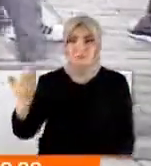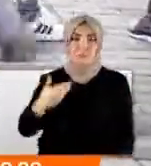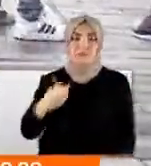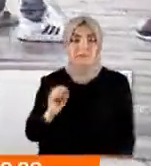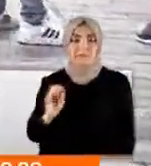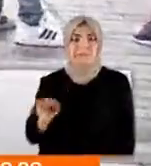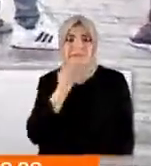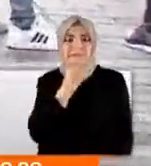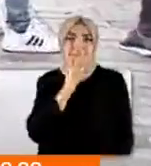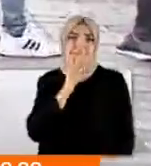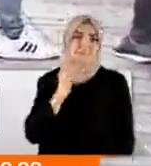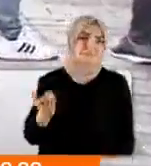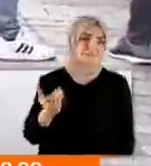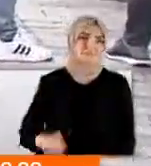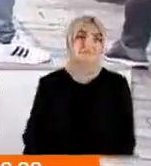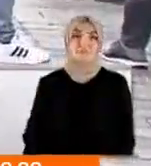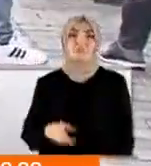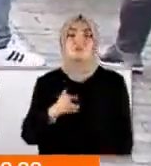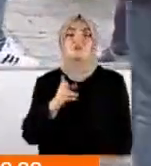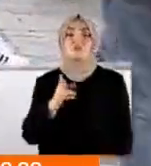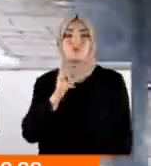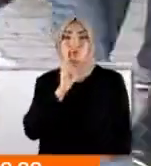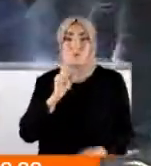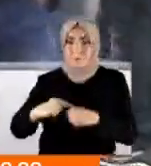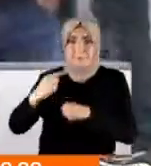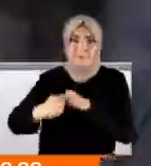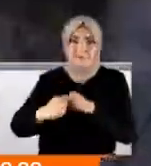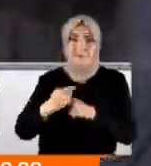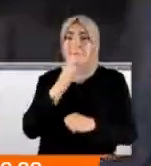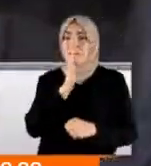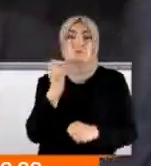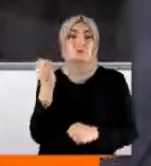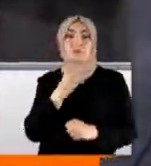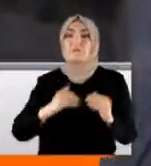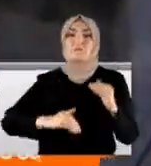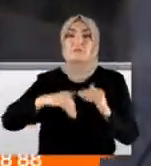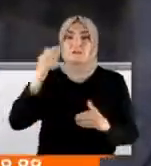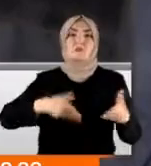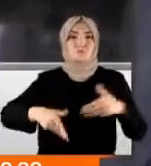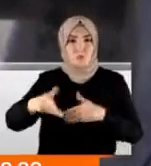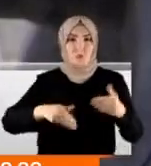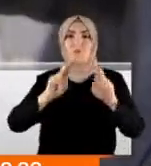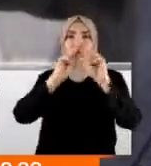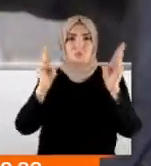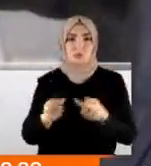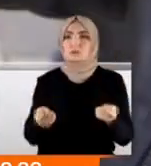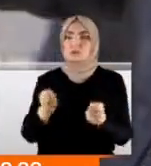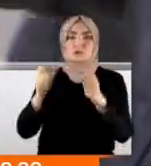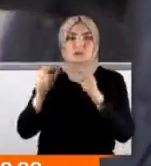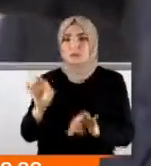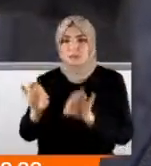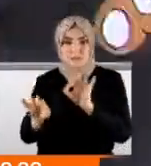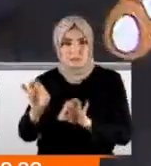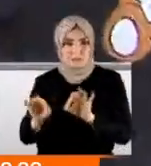bir haftada 500'den fazla cadde, sokak, meydan ve iş yeri denetlendi. Yaklaşık 41 bin kişinin maske zorunluluğuna